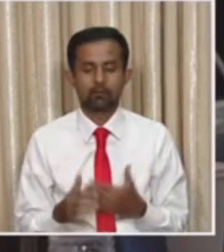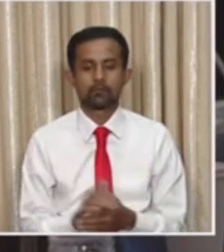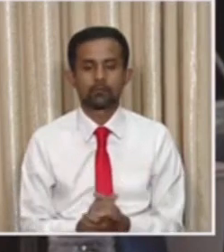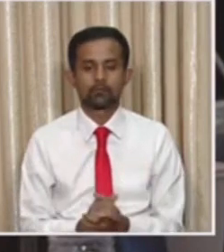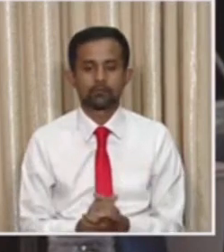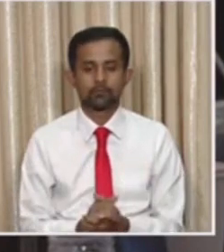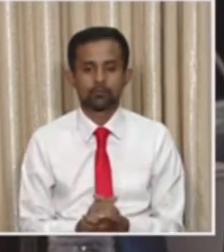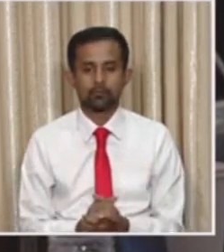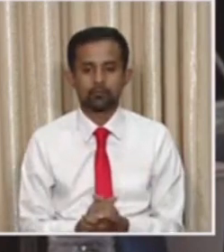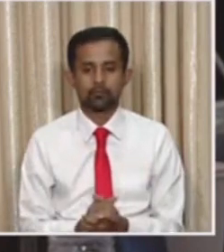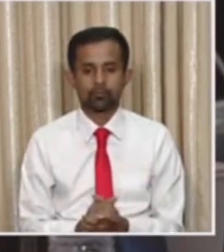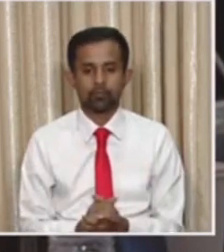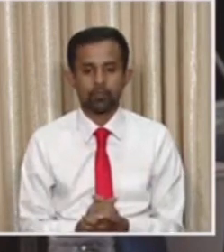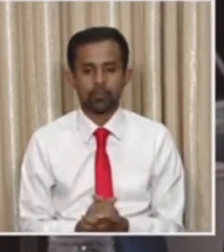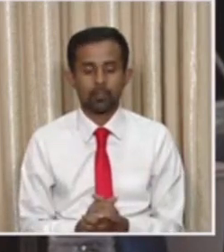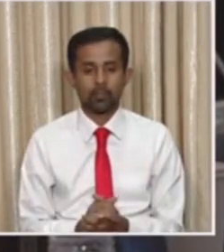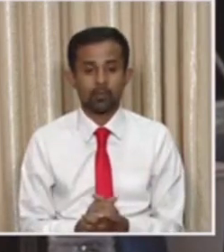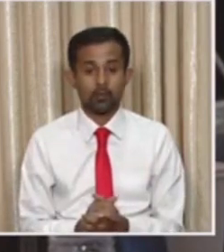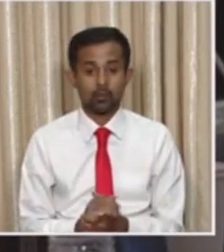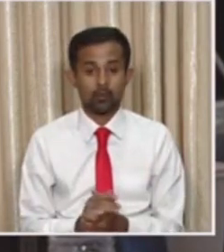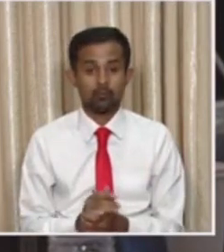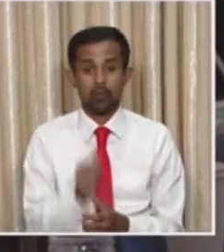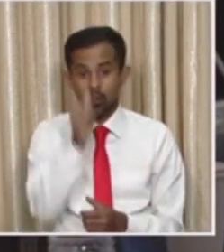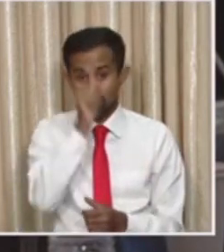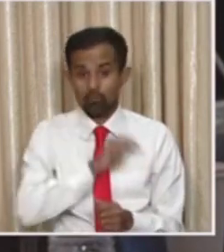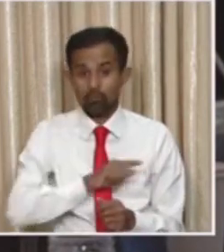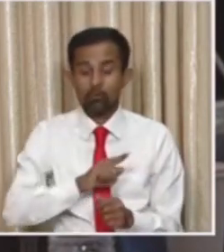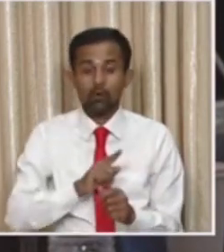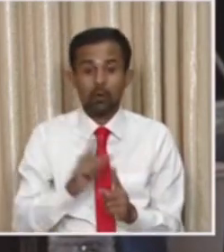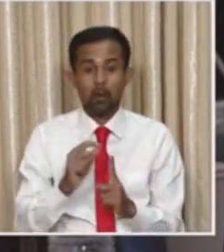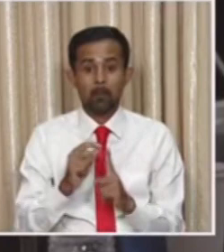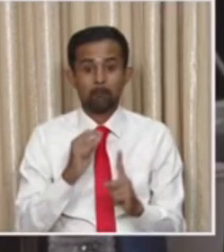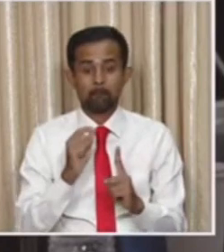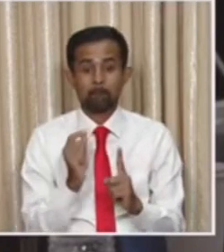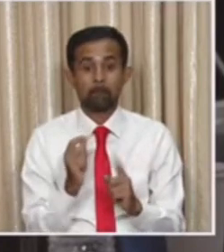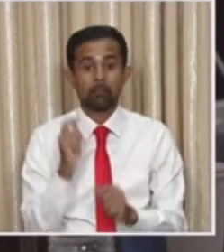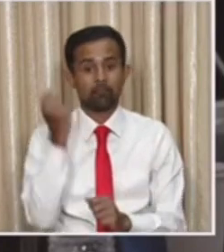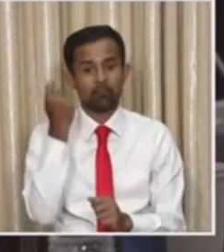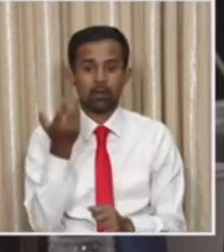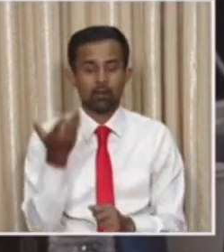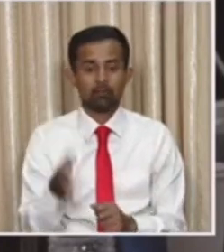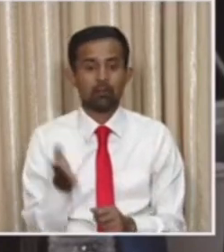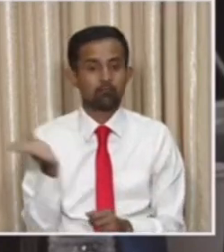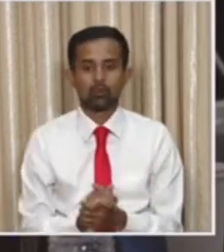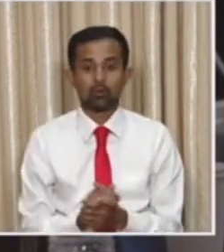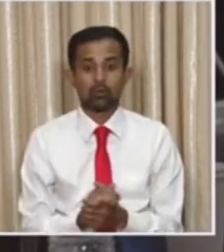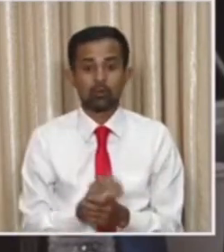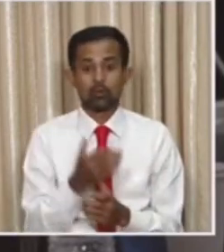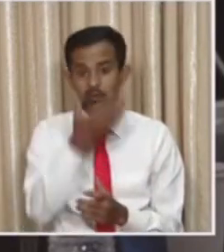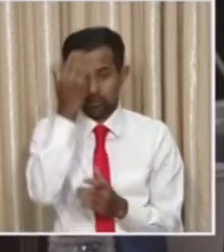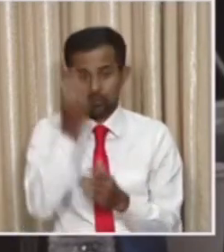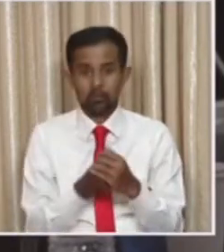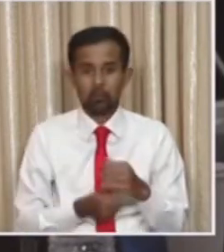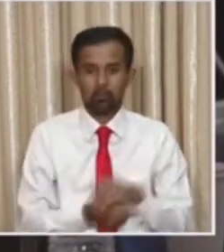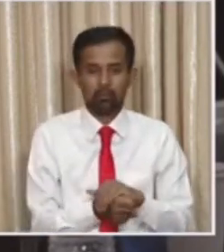பீடம் ஏறியிருக்கிற ரணில் விக்ரமசிங்கே அவர்கள் தன்னுடைய செல்வாக்கை தென்னிலங்கையிலே அதிகரித்துக் கொள்வதற்காக இனவாதிகளுக்கு இப்பொழுது